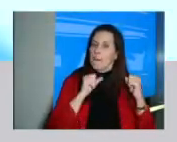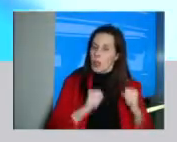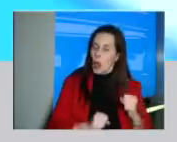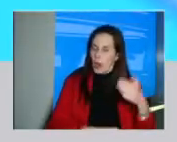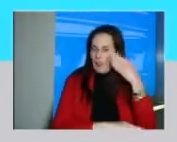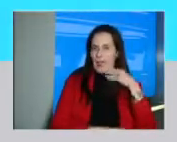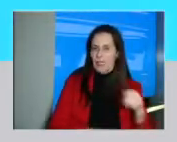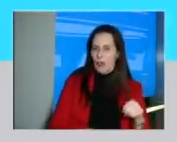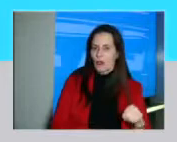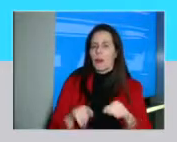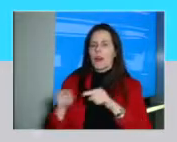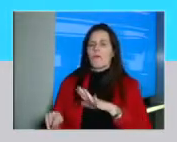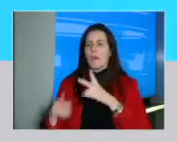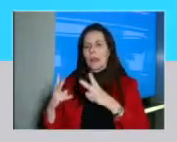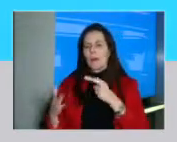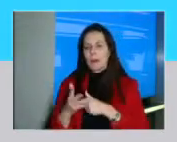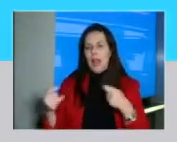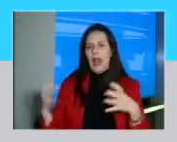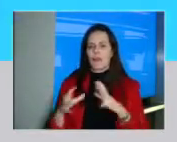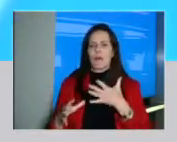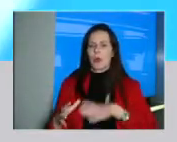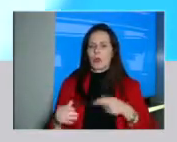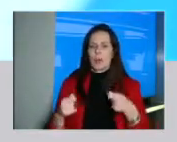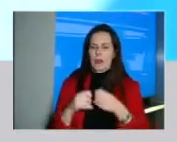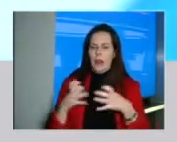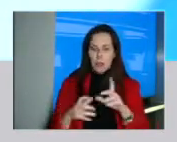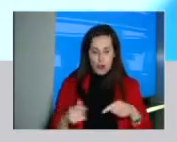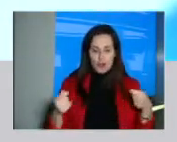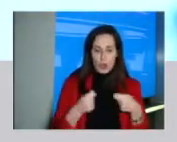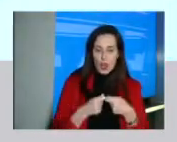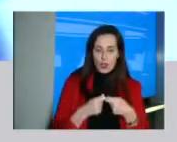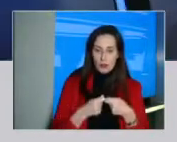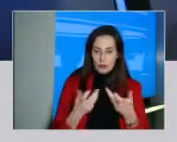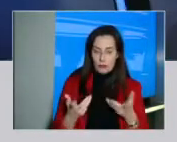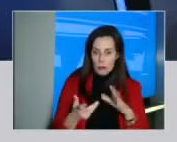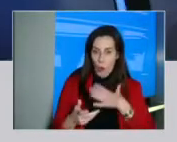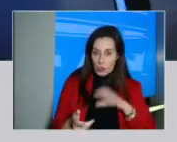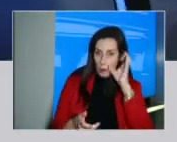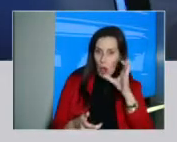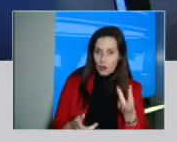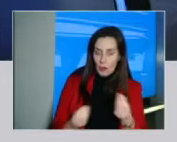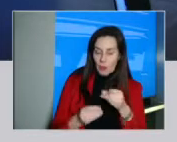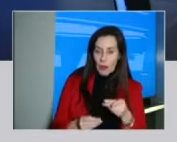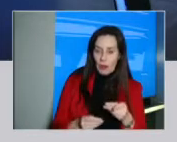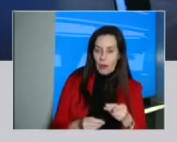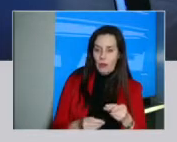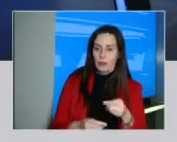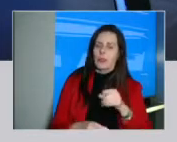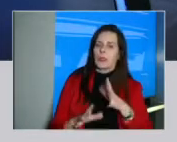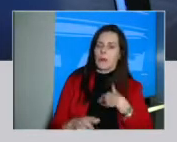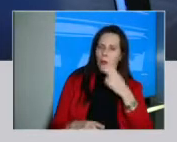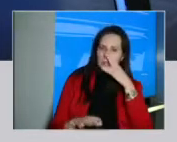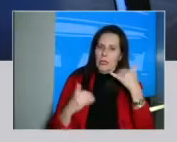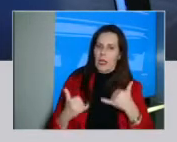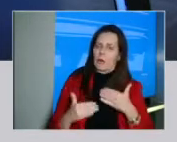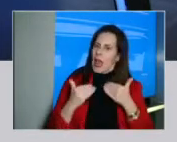למדינת ישראל, ומה כדאי מבחינה חברתית, או מה רוצים מבחינה חברתית. יש קשב לשמוע את המורכבות הזאת לדעתך בחברה הישראלית? זה מה שאנחנו מנסים